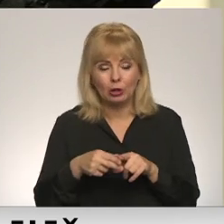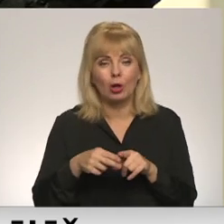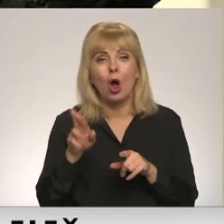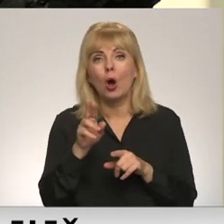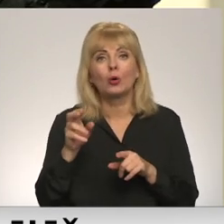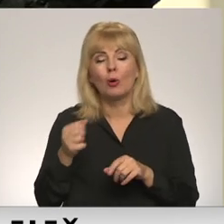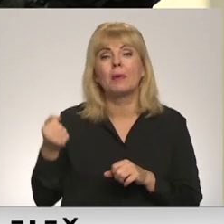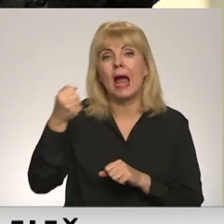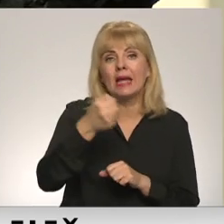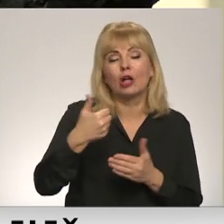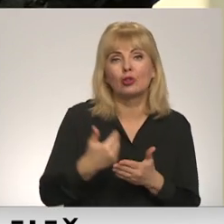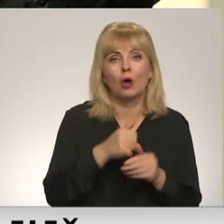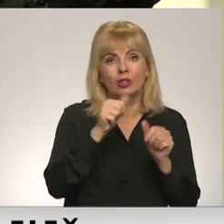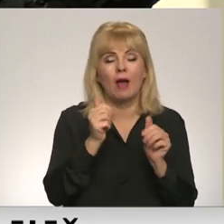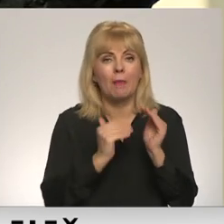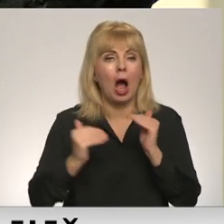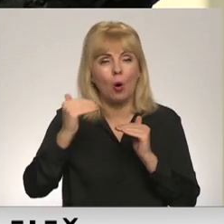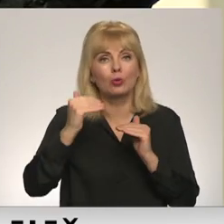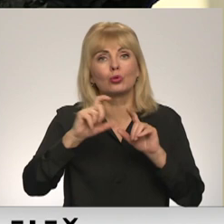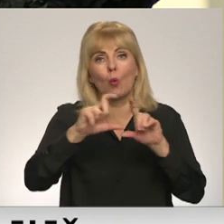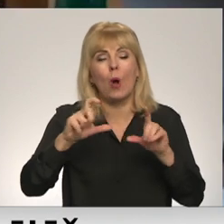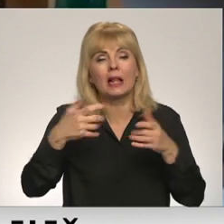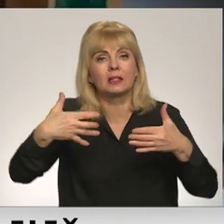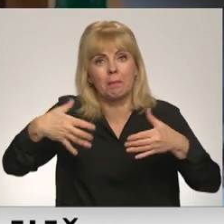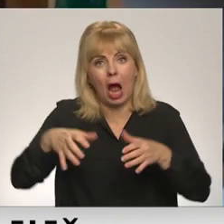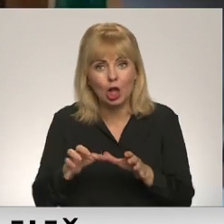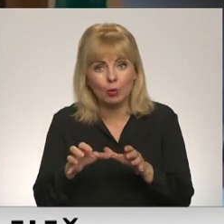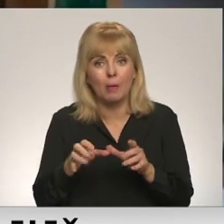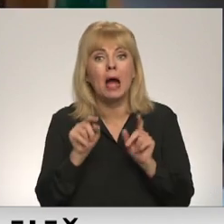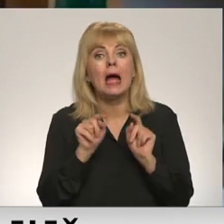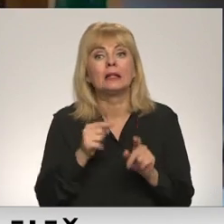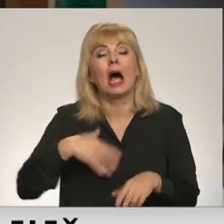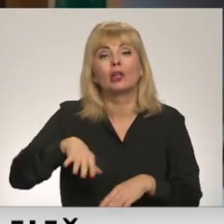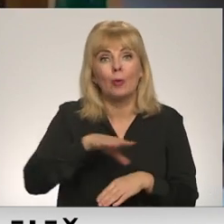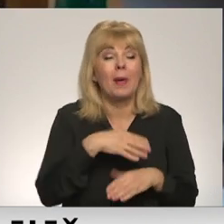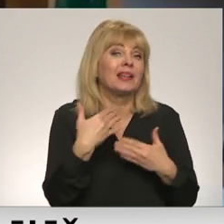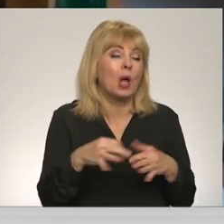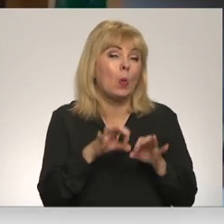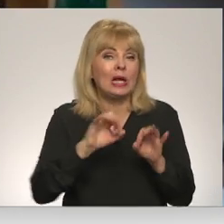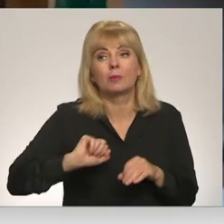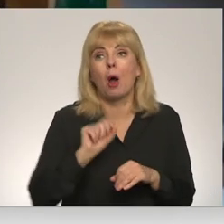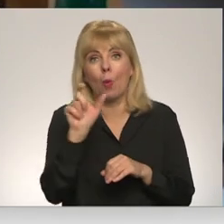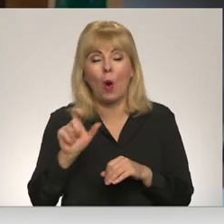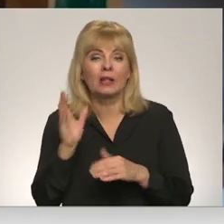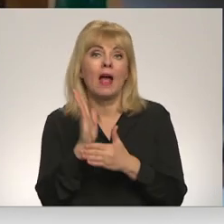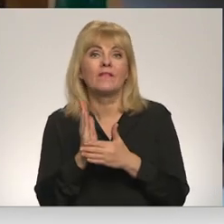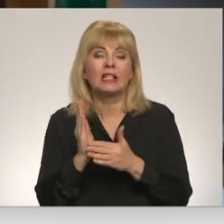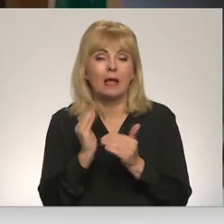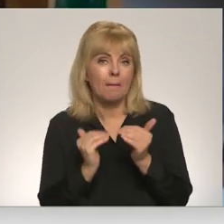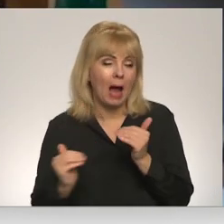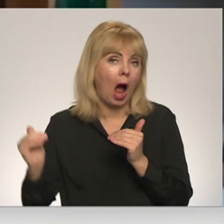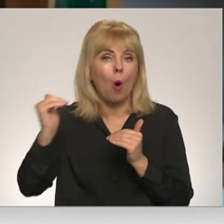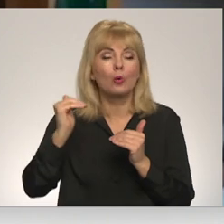iecelts jaunizveidotajā augstskolas padomē. Tas, ko mēs jau iesākām ar kolēģiem Vidzemes augstskolā, ko es noteikti